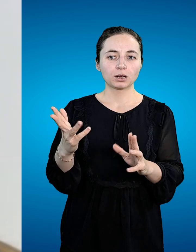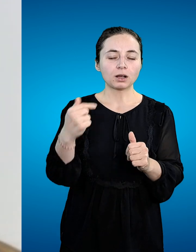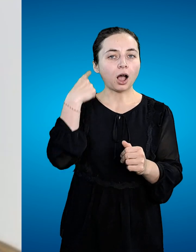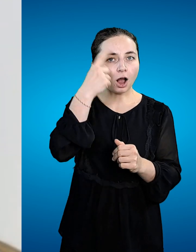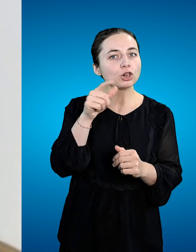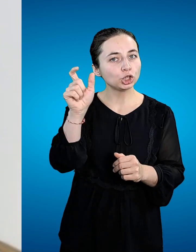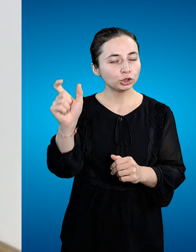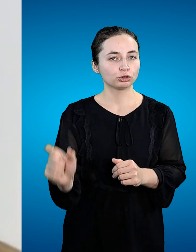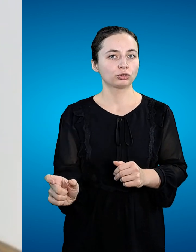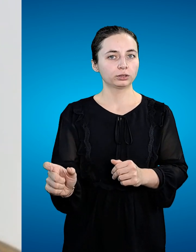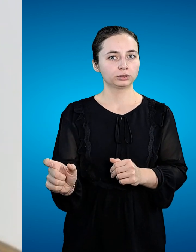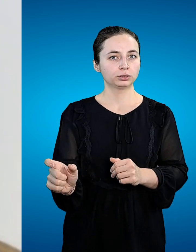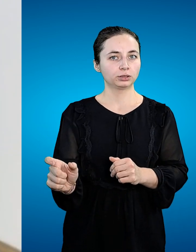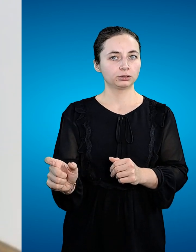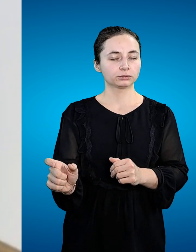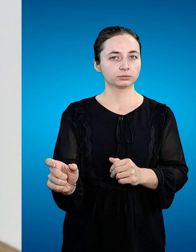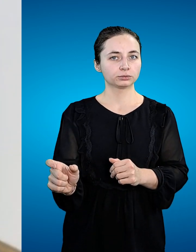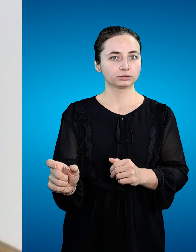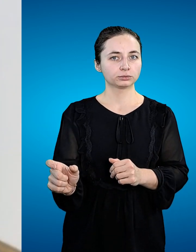как